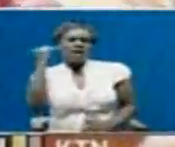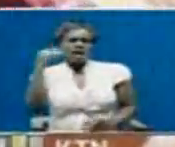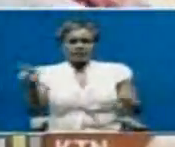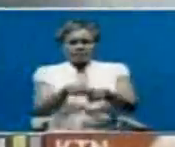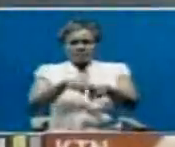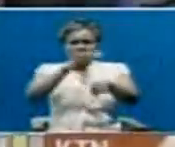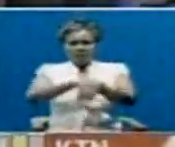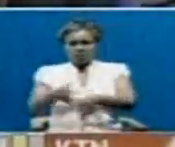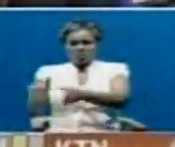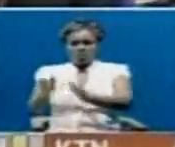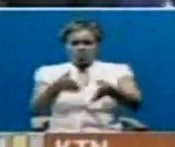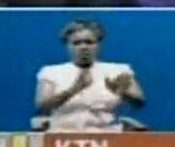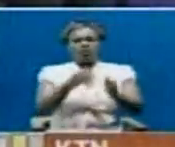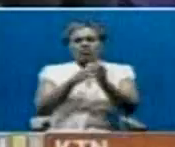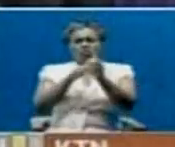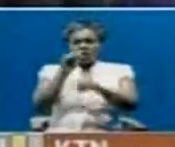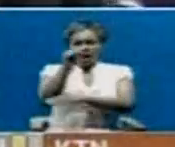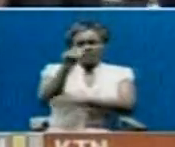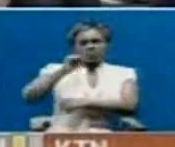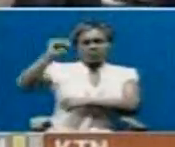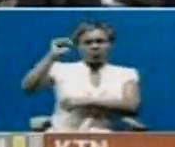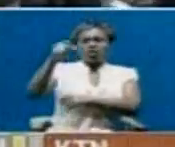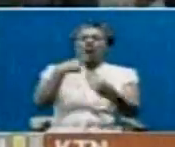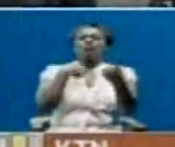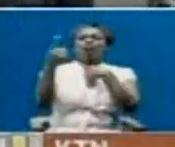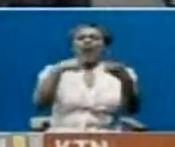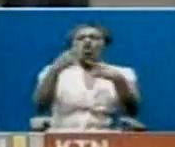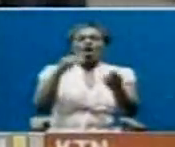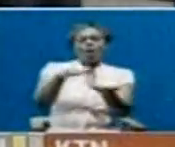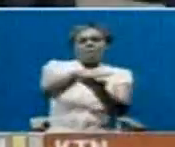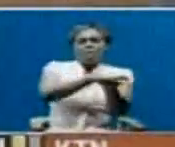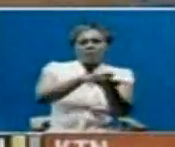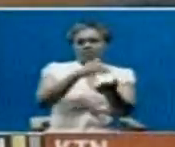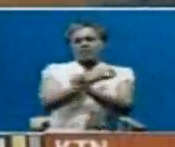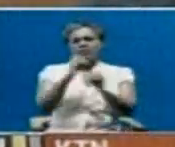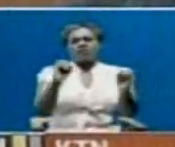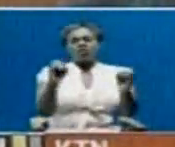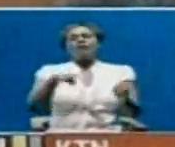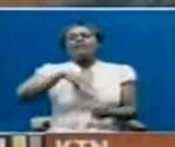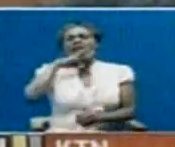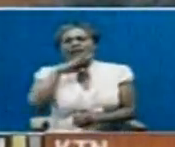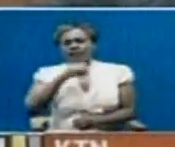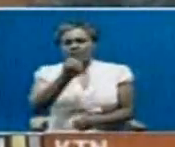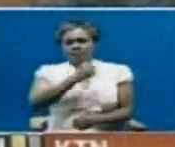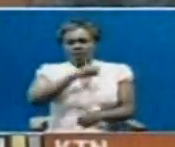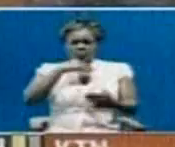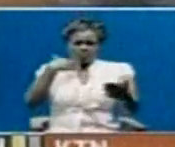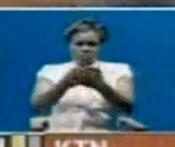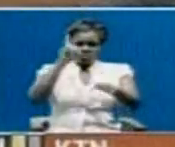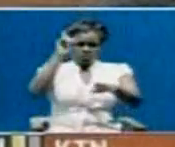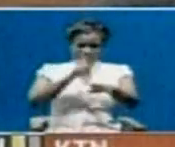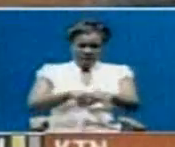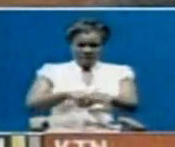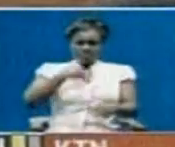fursa hiyo kuomba viongozi wa kisiasa kusita kutoa matamshi yasiyo na msingi kuhusiana na kifo chake hadi pale mpasuaji